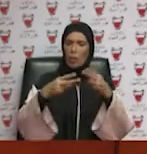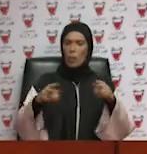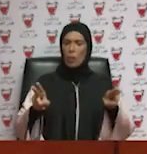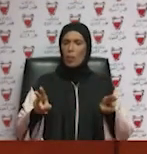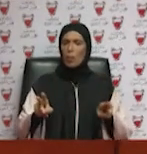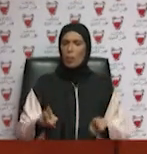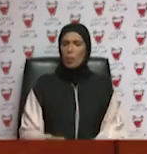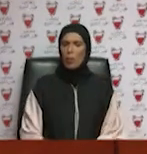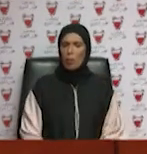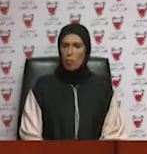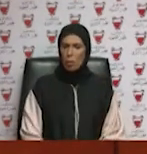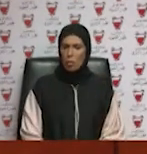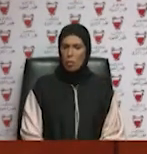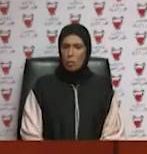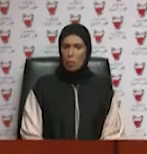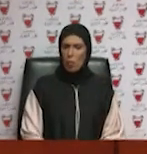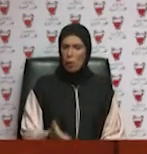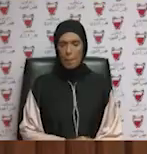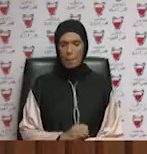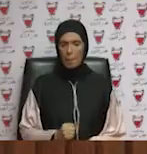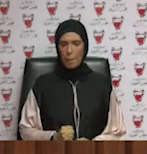هل من طالب للكلام؟